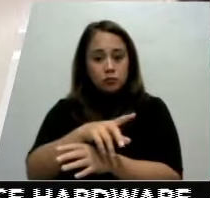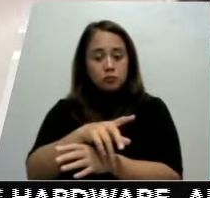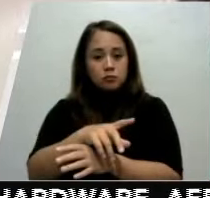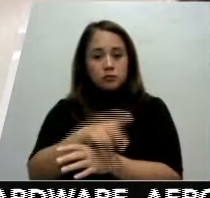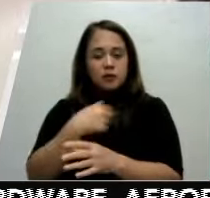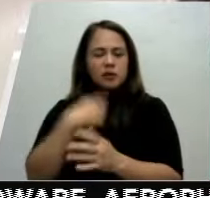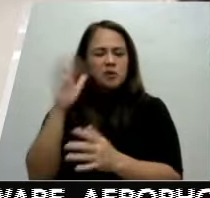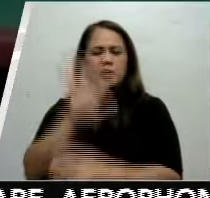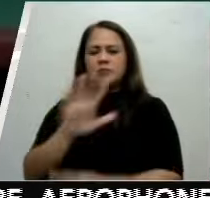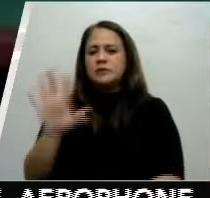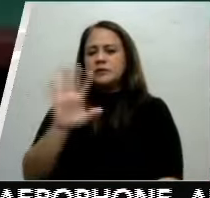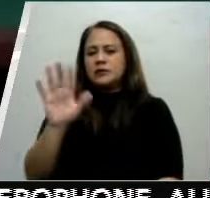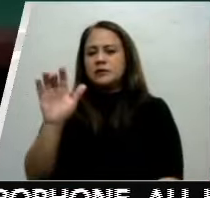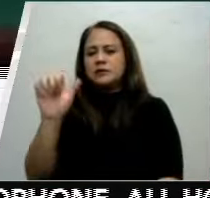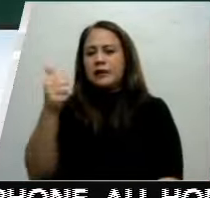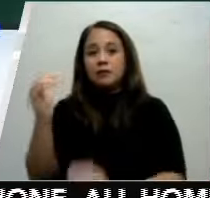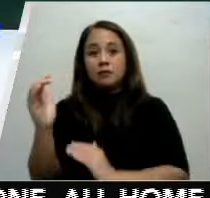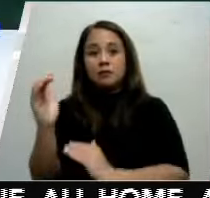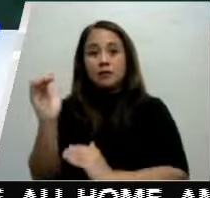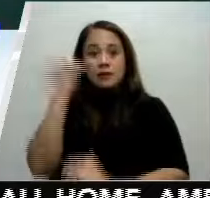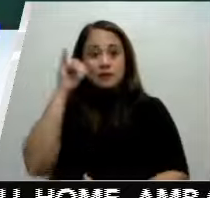ng umaga kahapon.